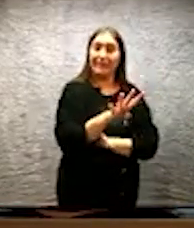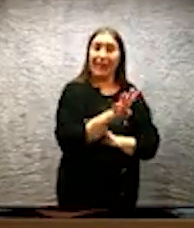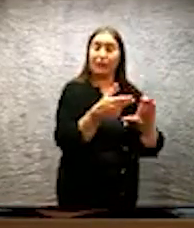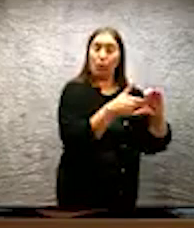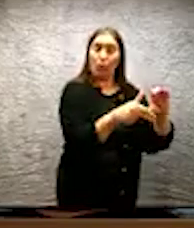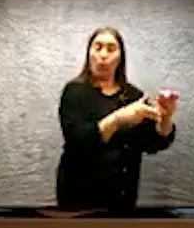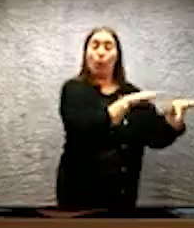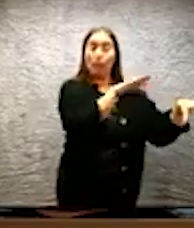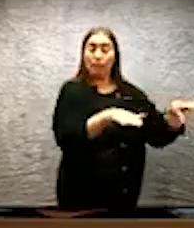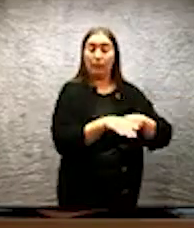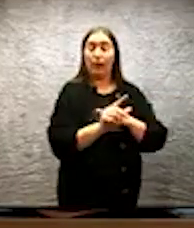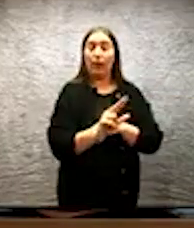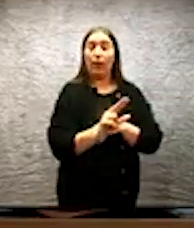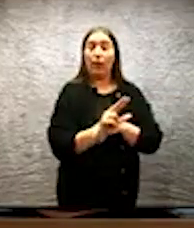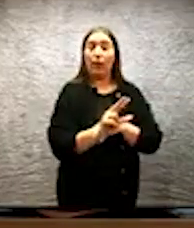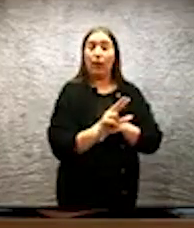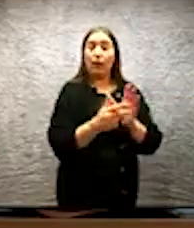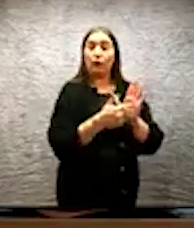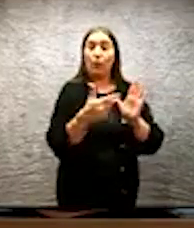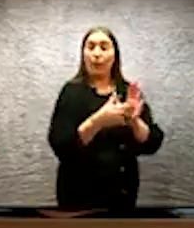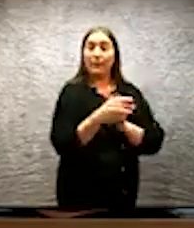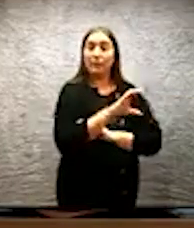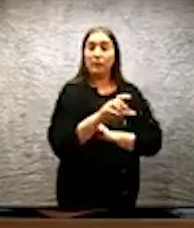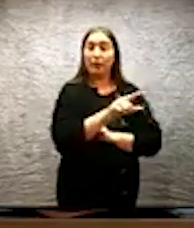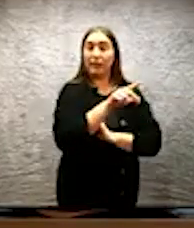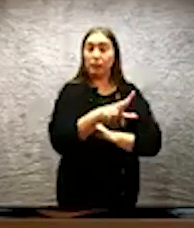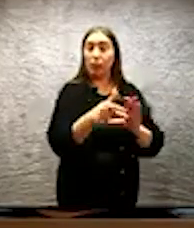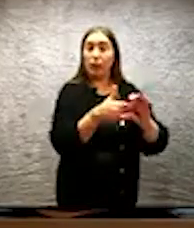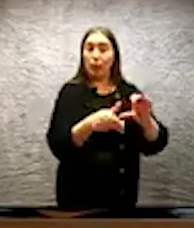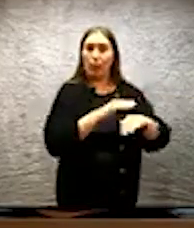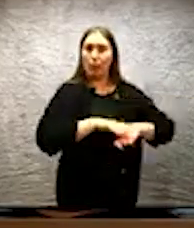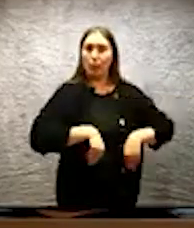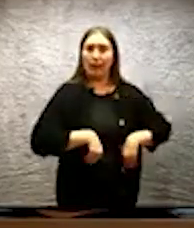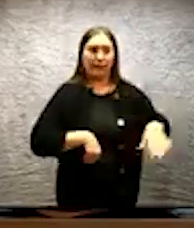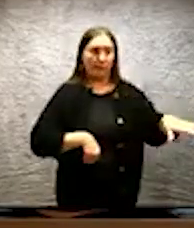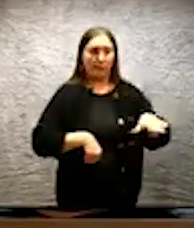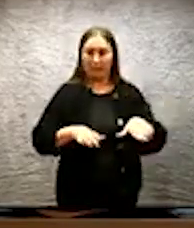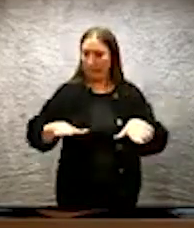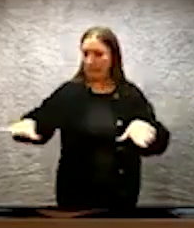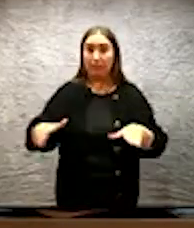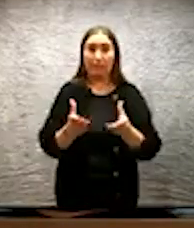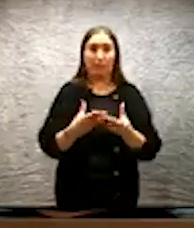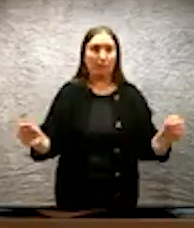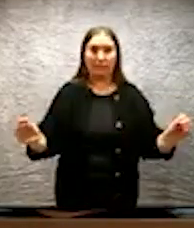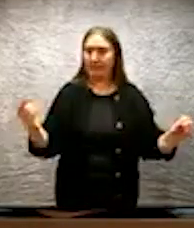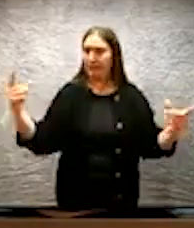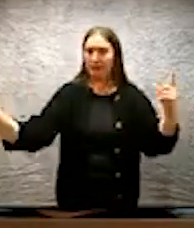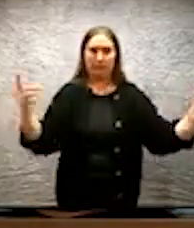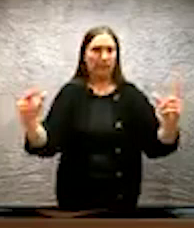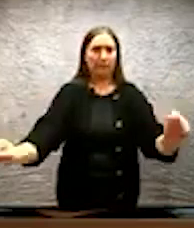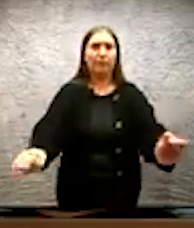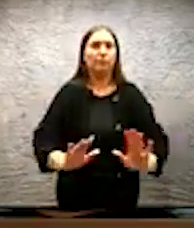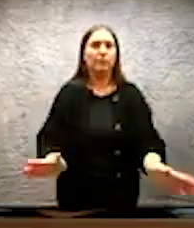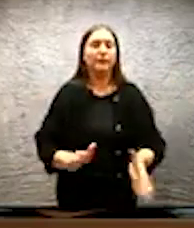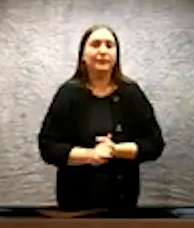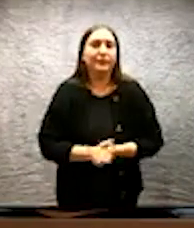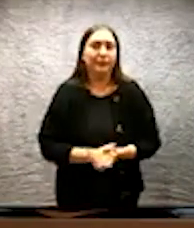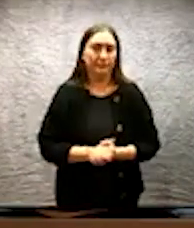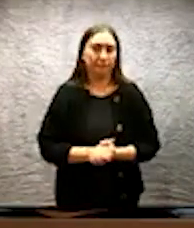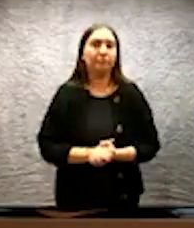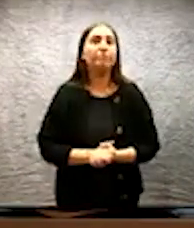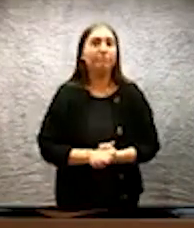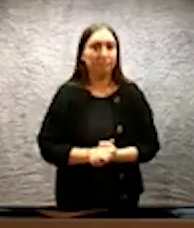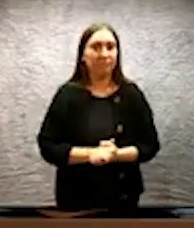et 3 223 € pour le dernier. Donc on est débarrassé des quatre véhicules qui n'avaient plus rien à faire donc,